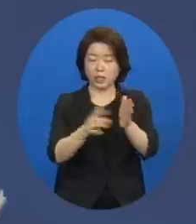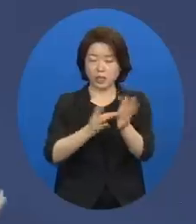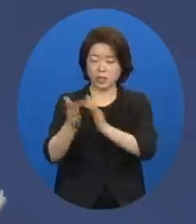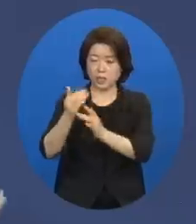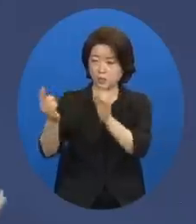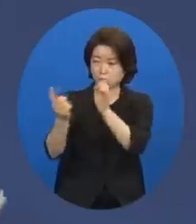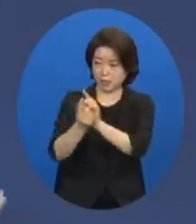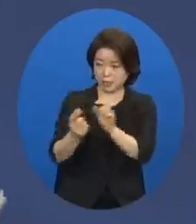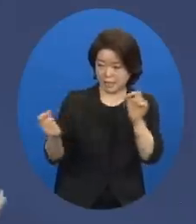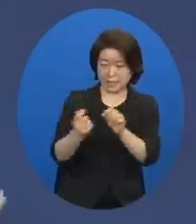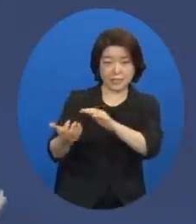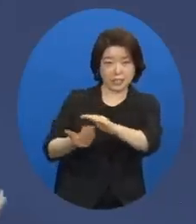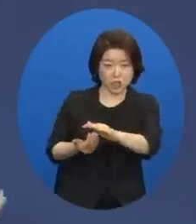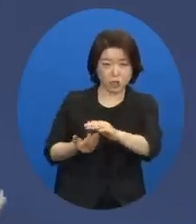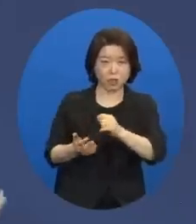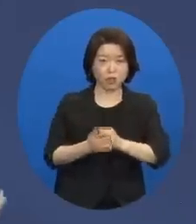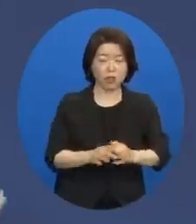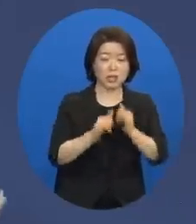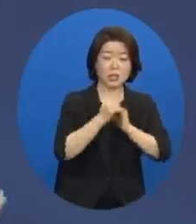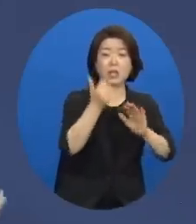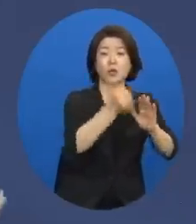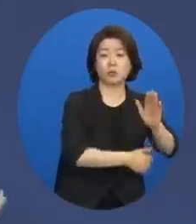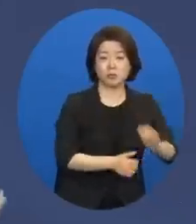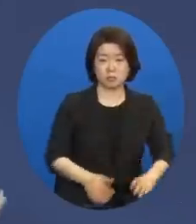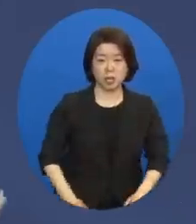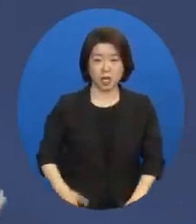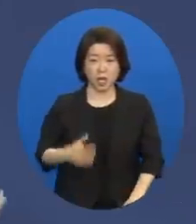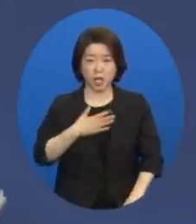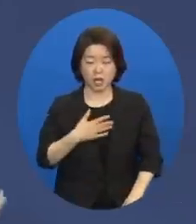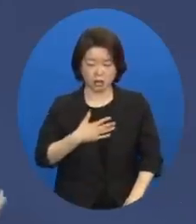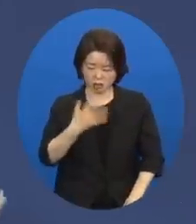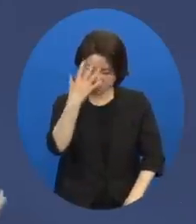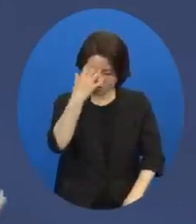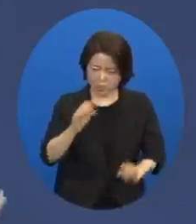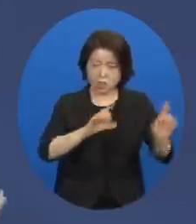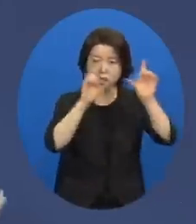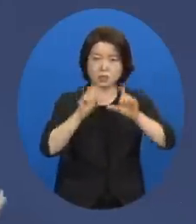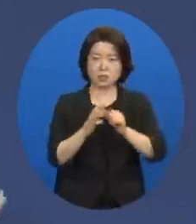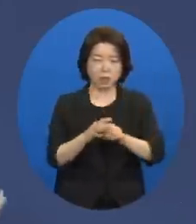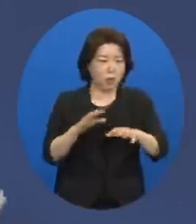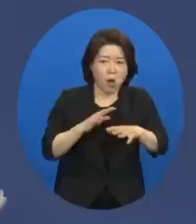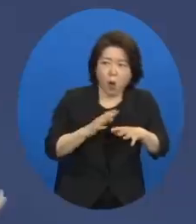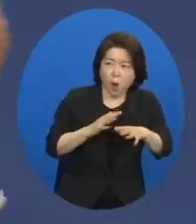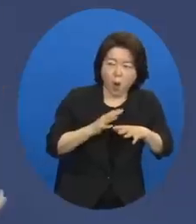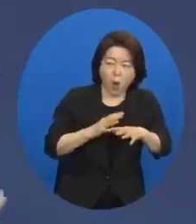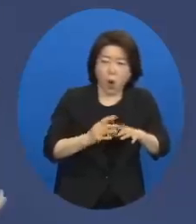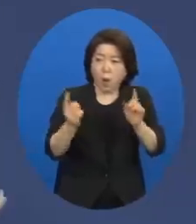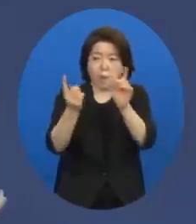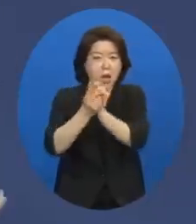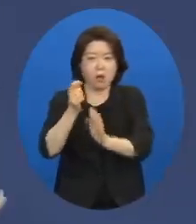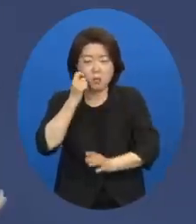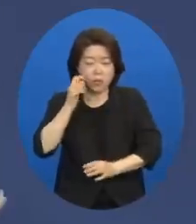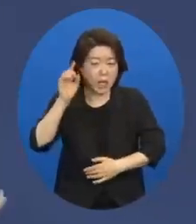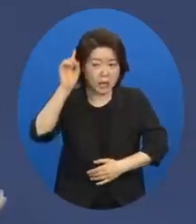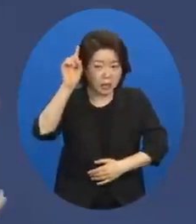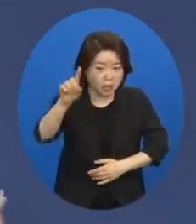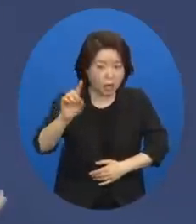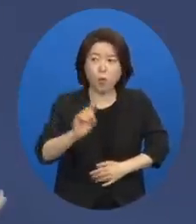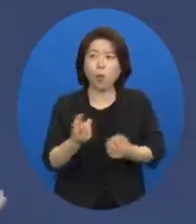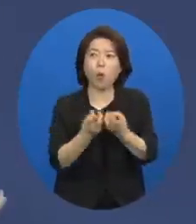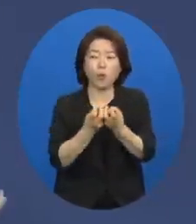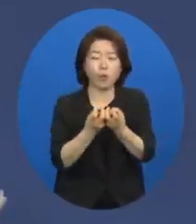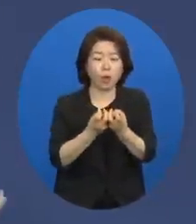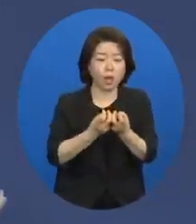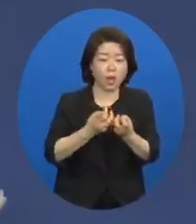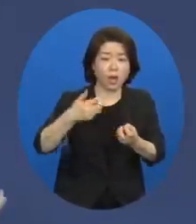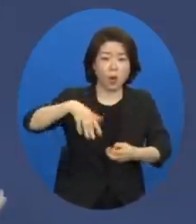직전 저는 자살도 실패를 하고 이 비참한 삶을 두려워서 맞이할 수가 없는 거예요. 내일을 어디로